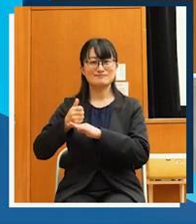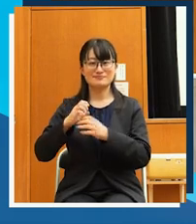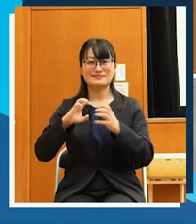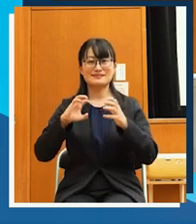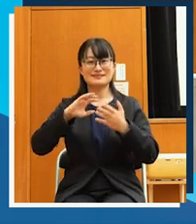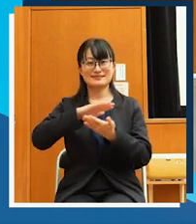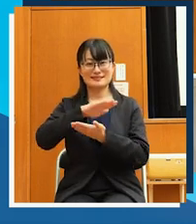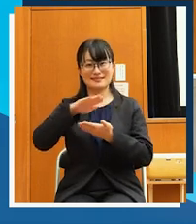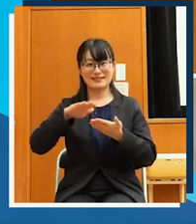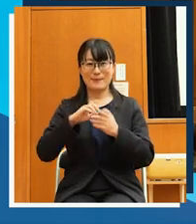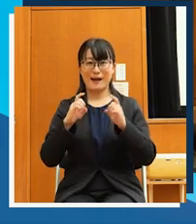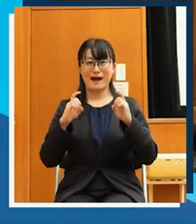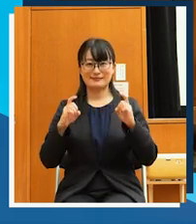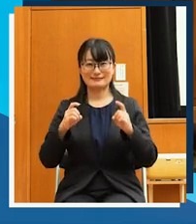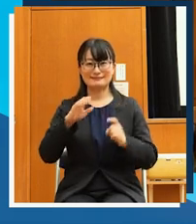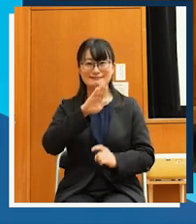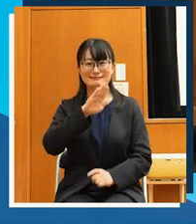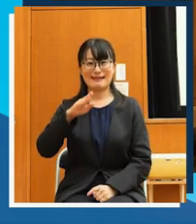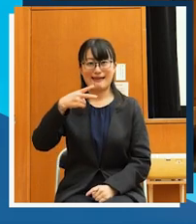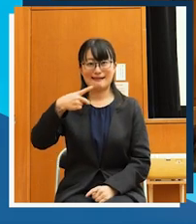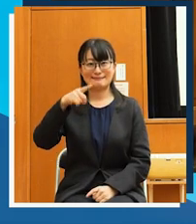皆さん拍手お願いいたし